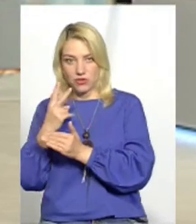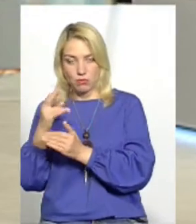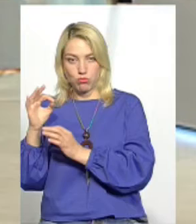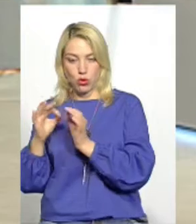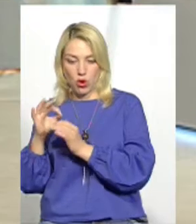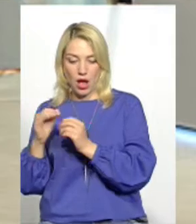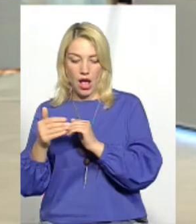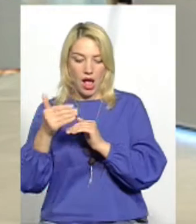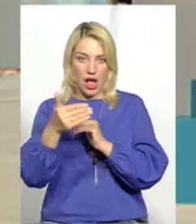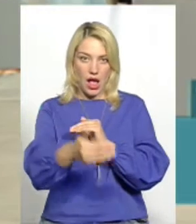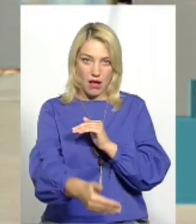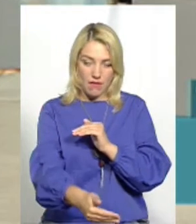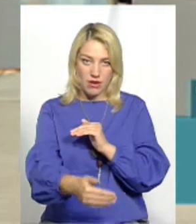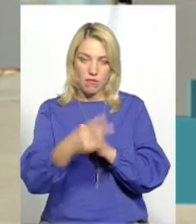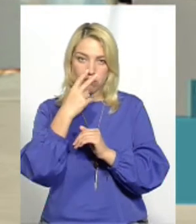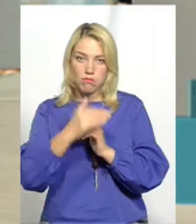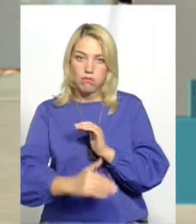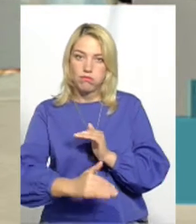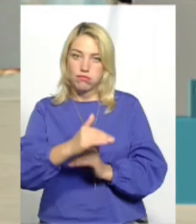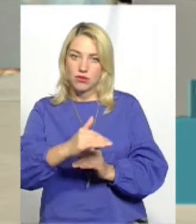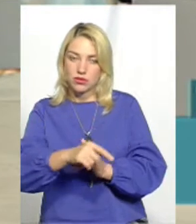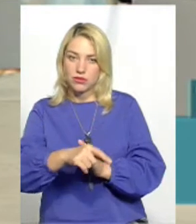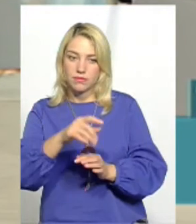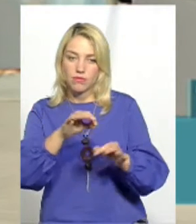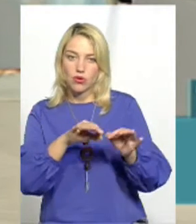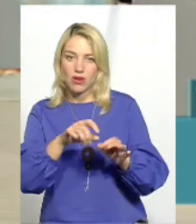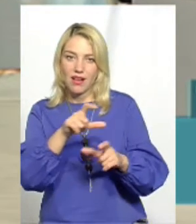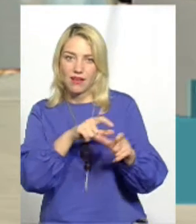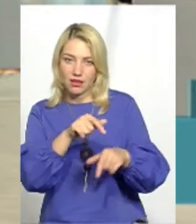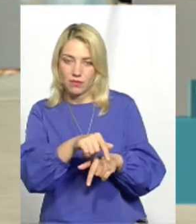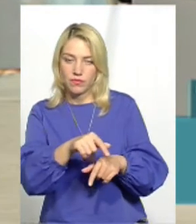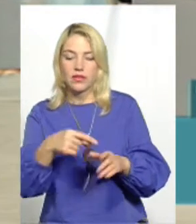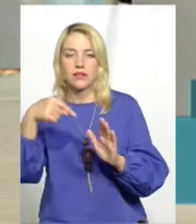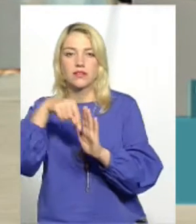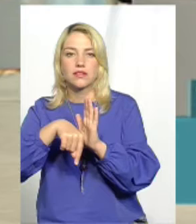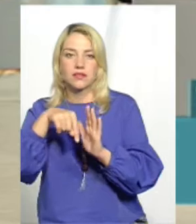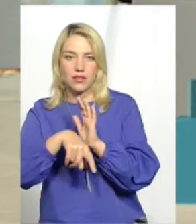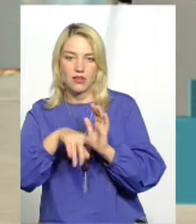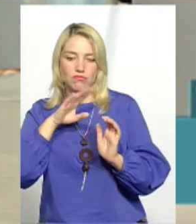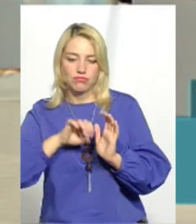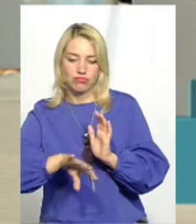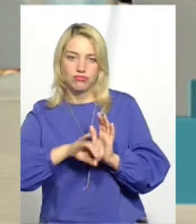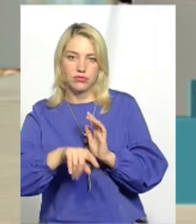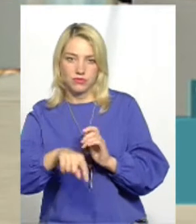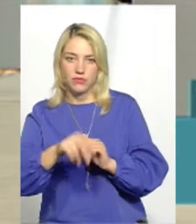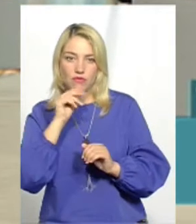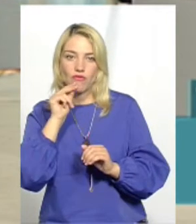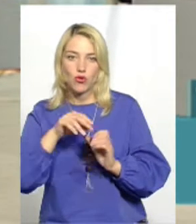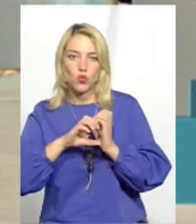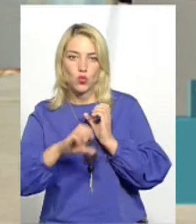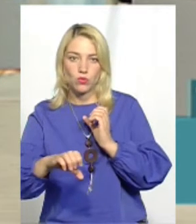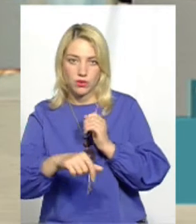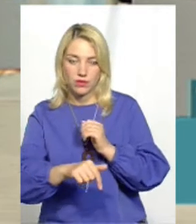концентрація. Тобто, фактично, якщо відняти одне від іншого, ми бачимо, що є різниця вплив, тобто негативний вплив на річку, і безпосередньо в самому місці скиду так само бачимо